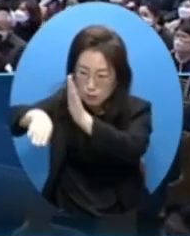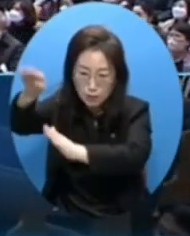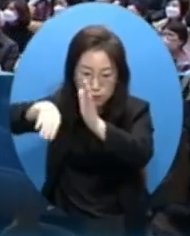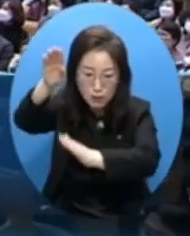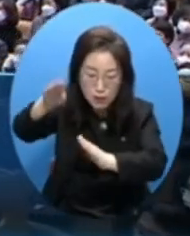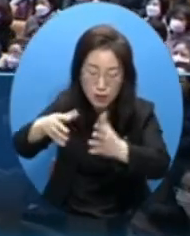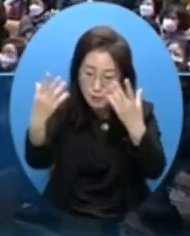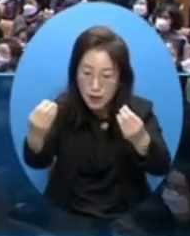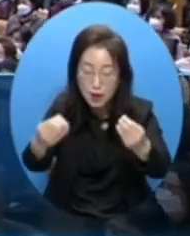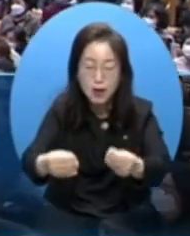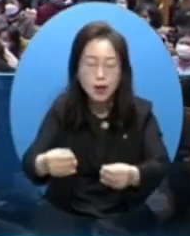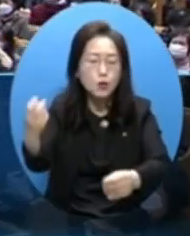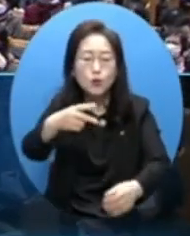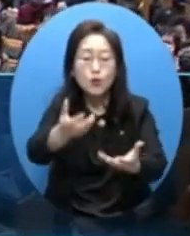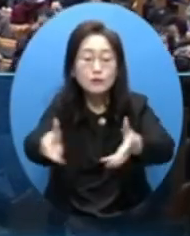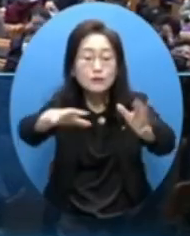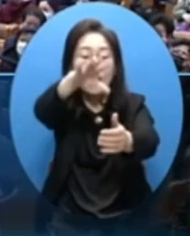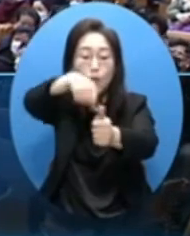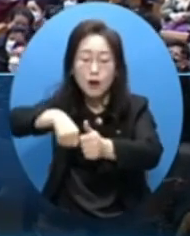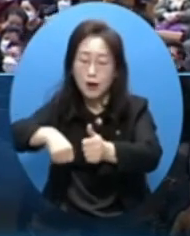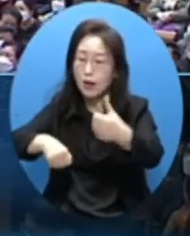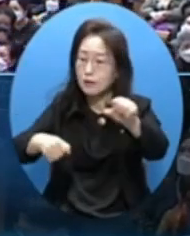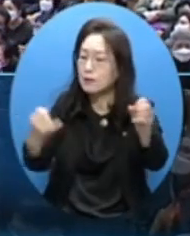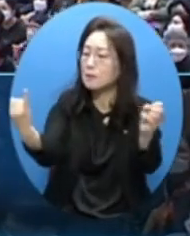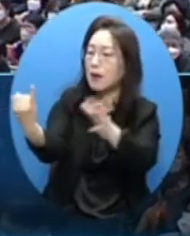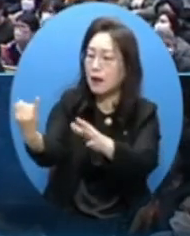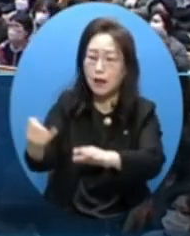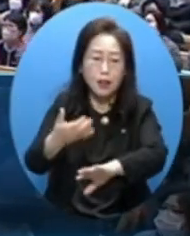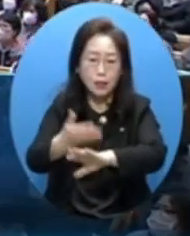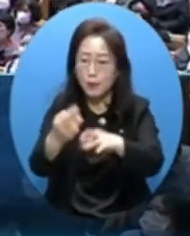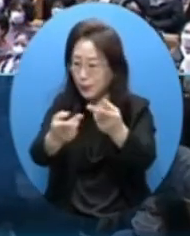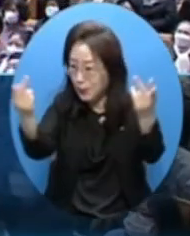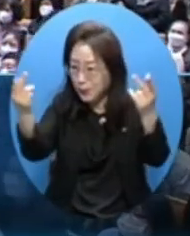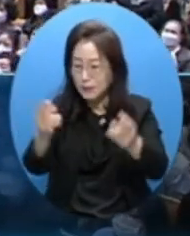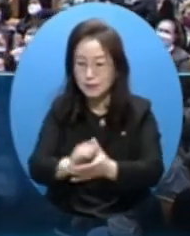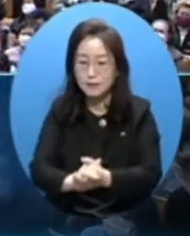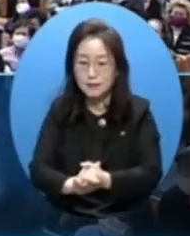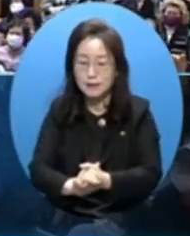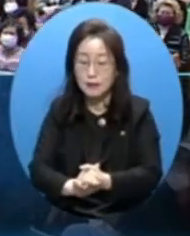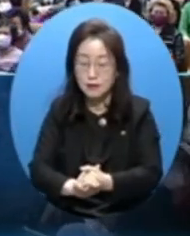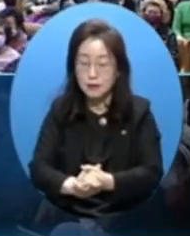아들에게 이르되 또 그릇을 내게로 가져오라 하니 아들이 이르되 다른 그릇이 없나이다 하니 기름이 곧 그쳤더라.